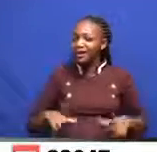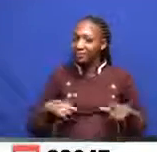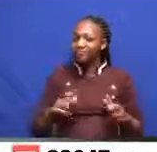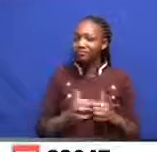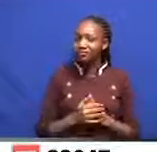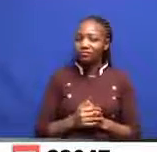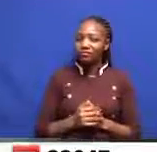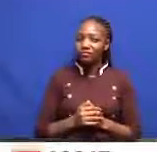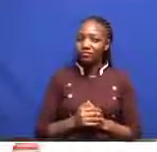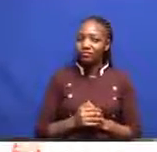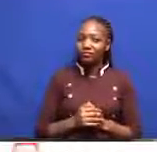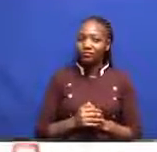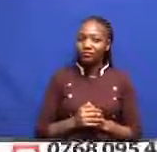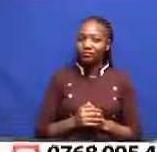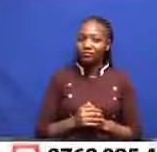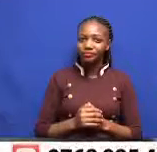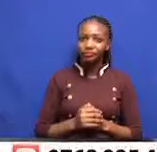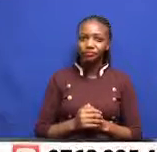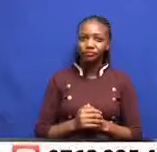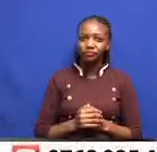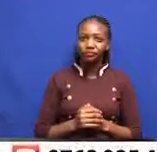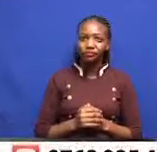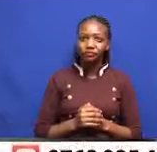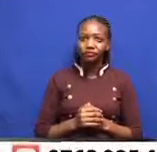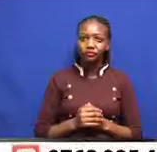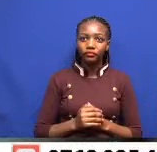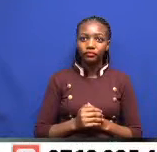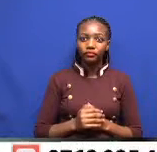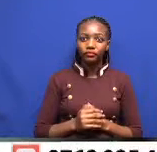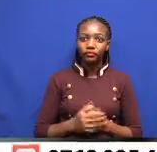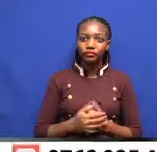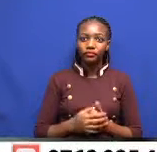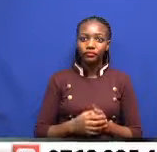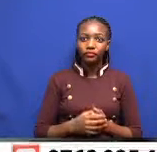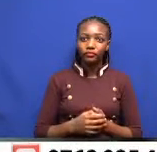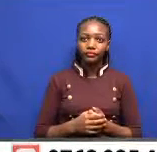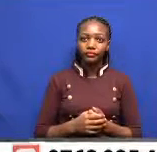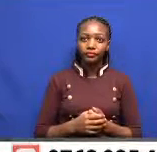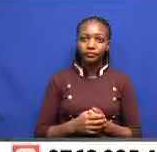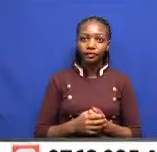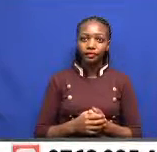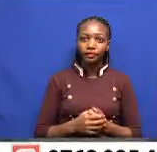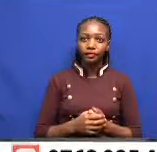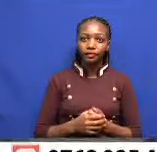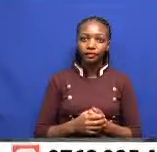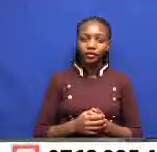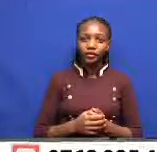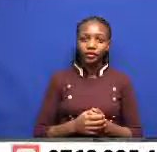Mulindi Keri, TV47, Kakamega.